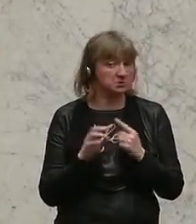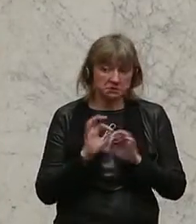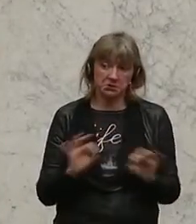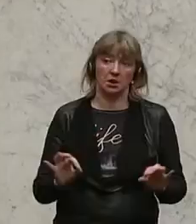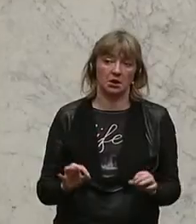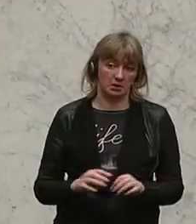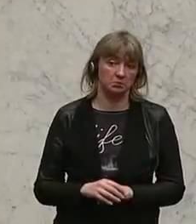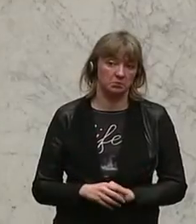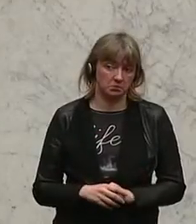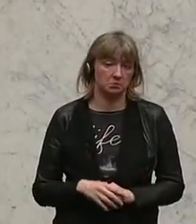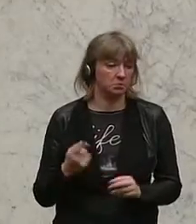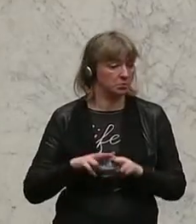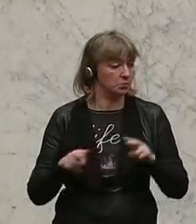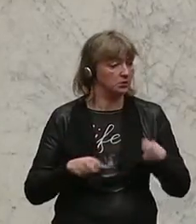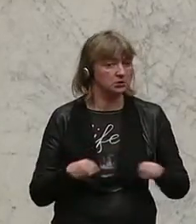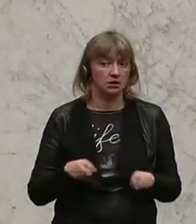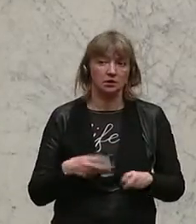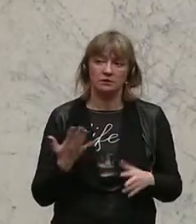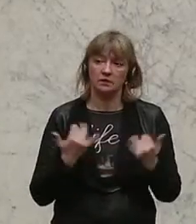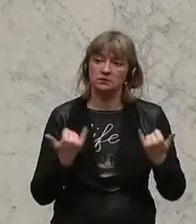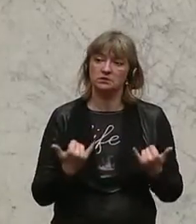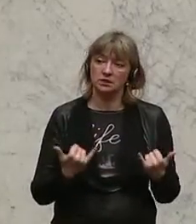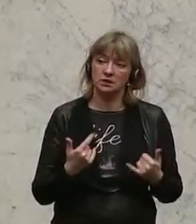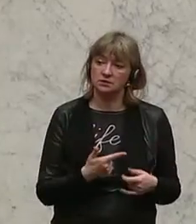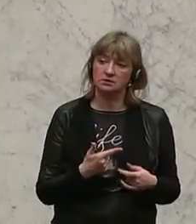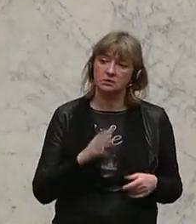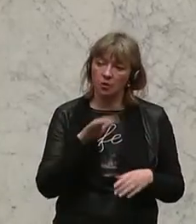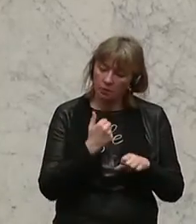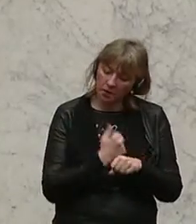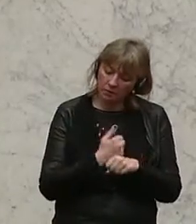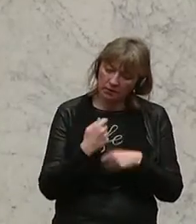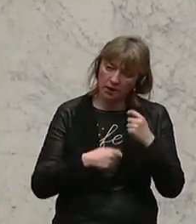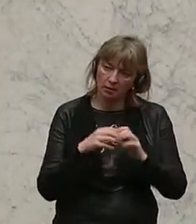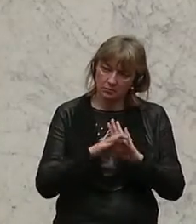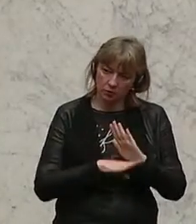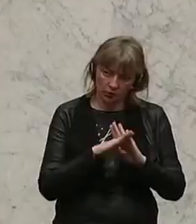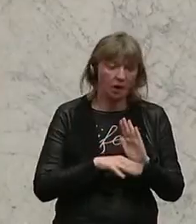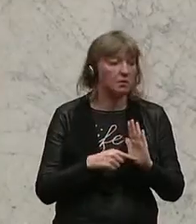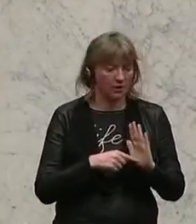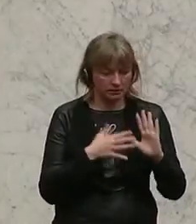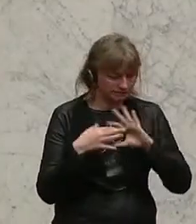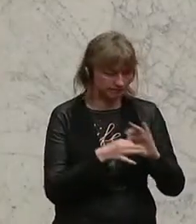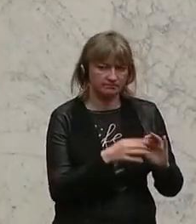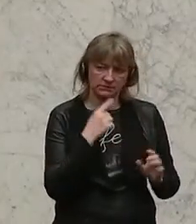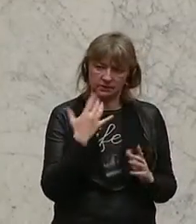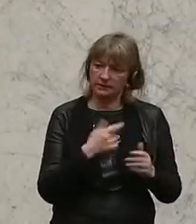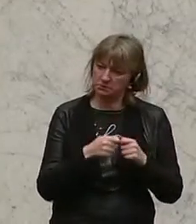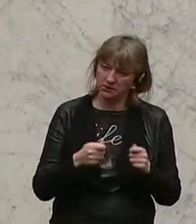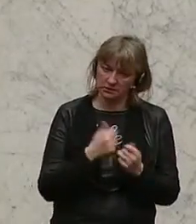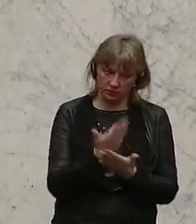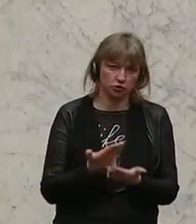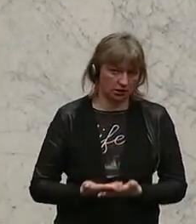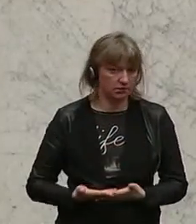dass die Bundesregierung gerade in ihrem überarbeiteten Arbeitsprogramm dazu Stellung bezieht und auch Maßnahmen